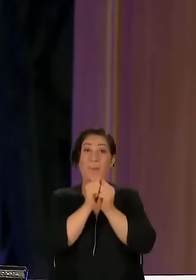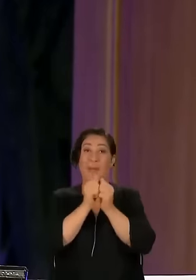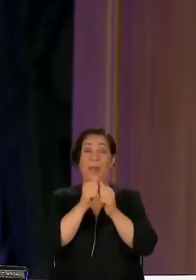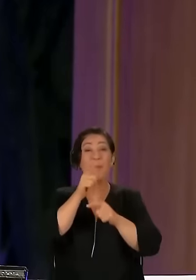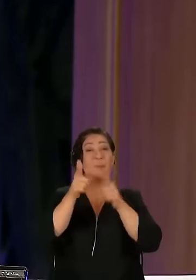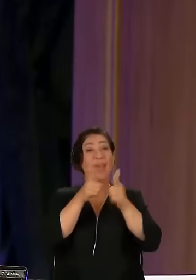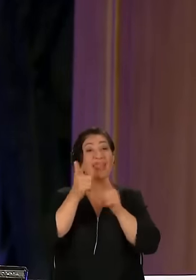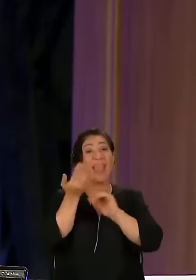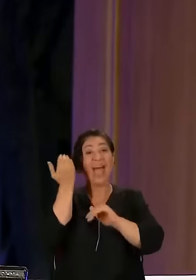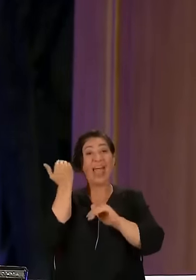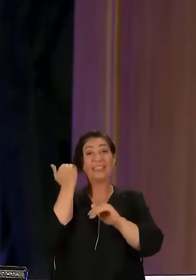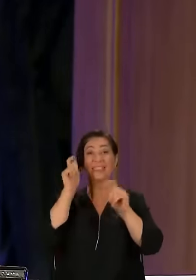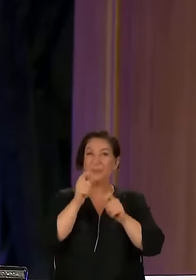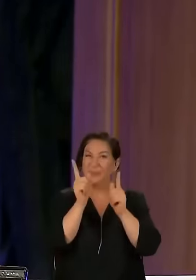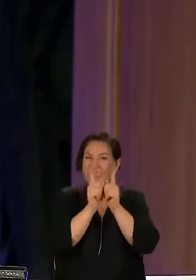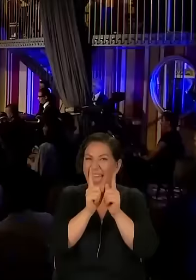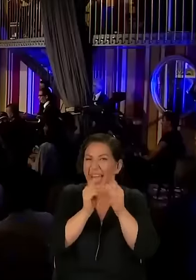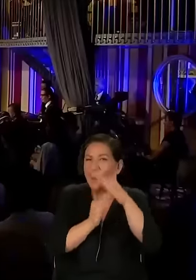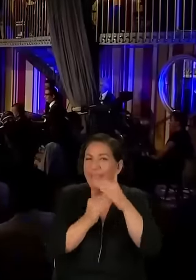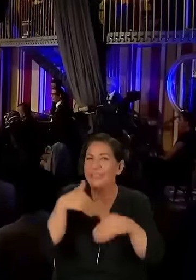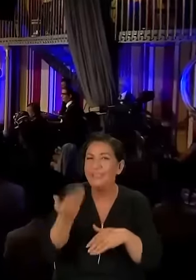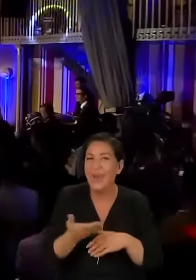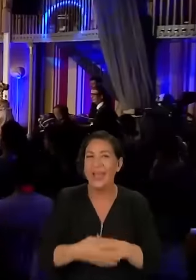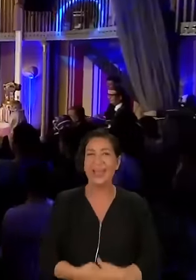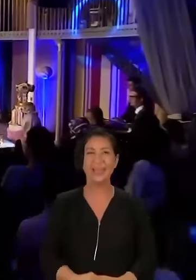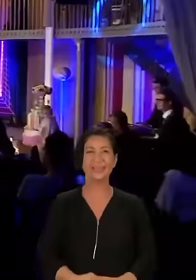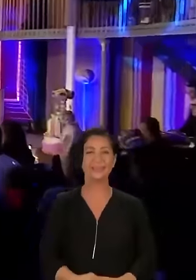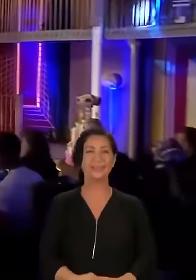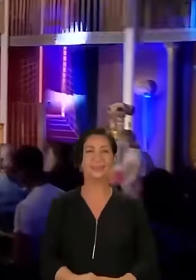medya arkasını yapmak istiyorum. Şu küçük aradan hemen